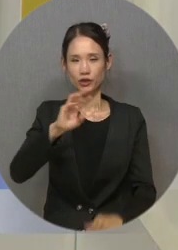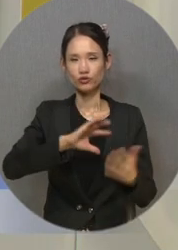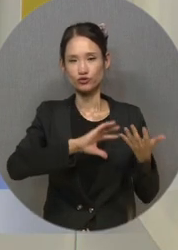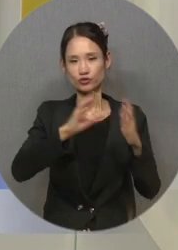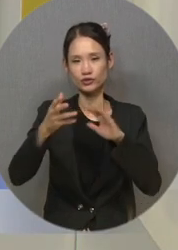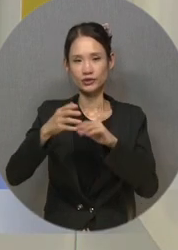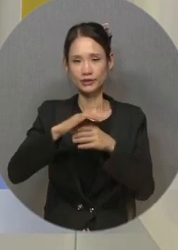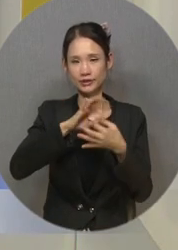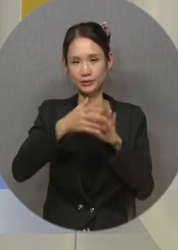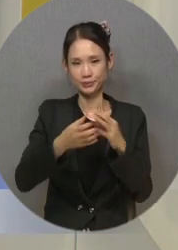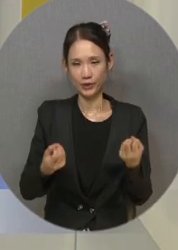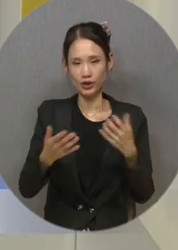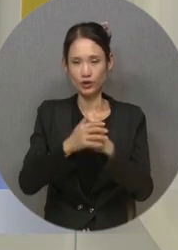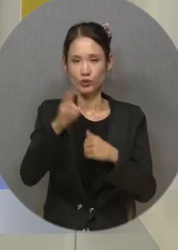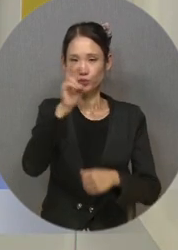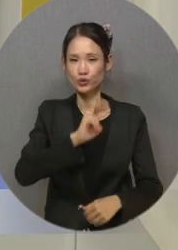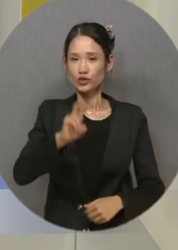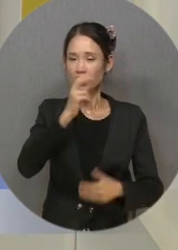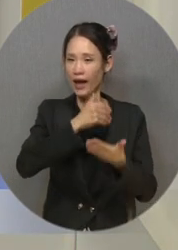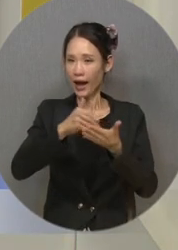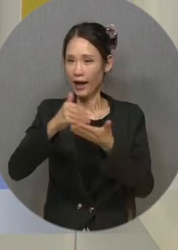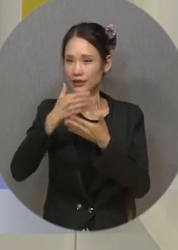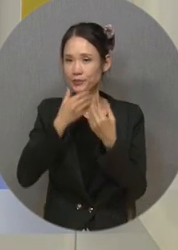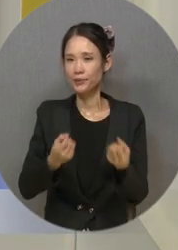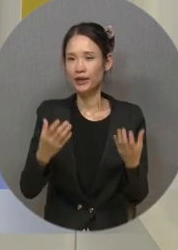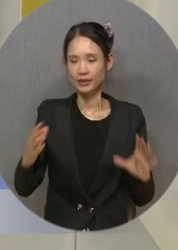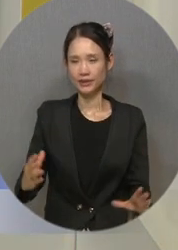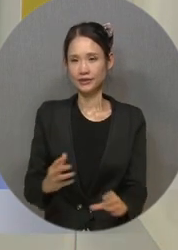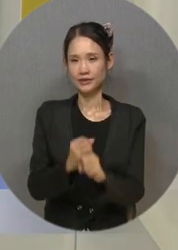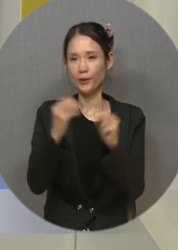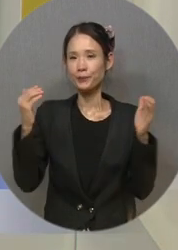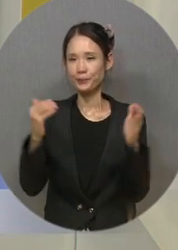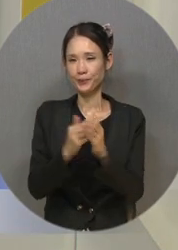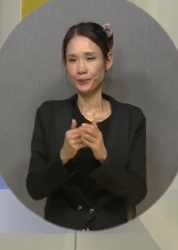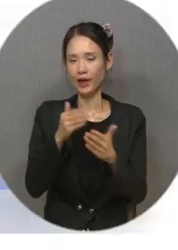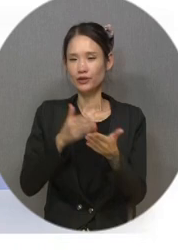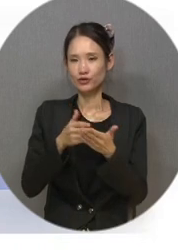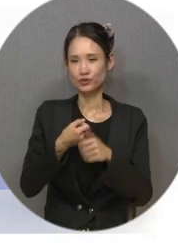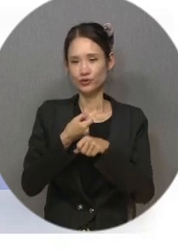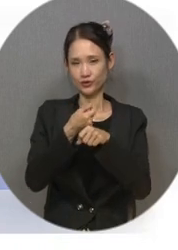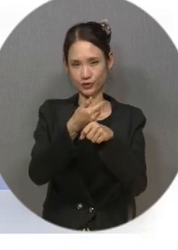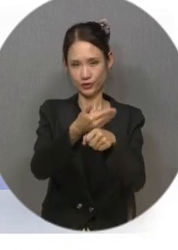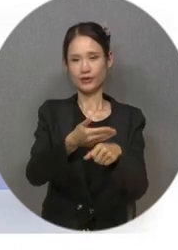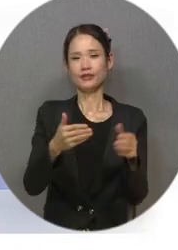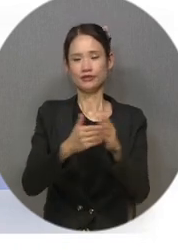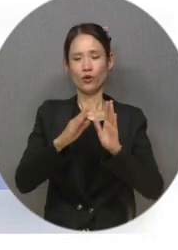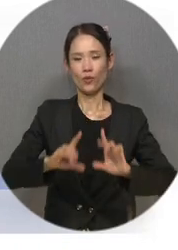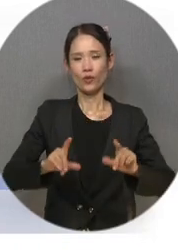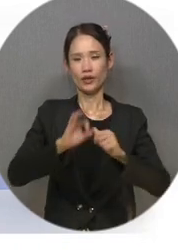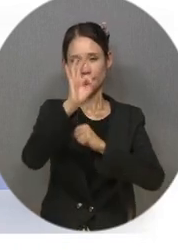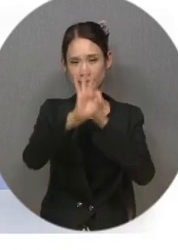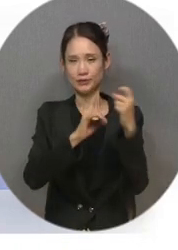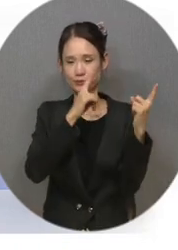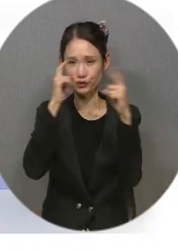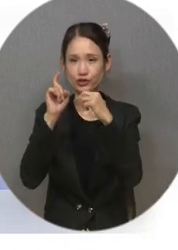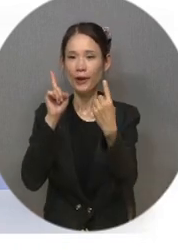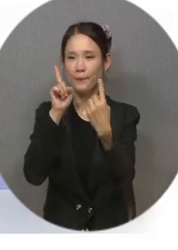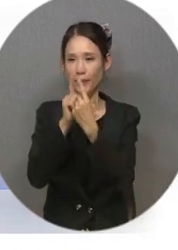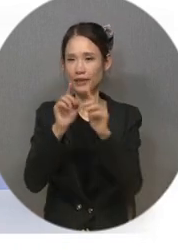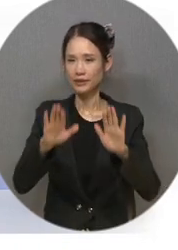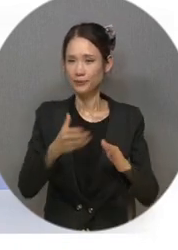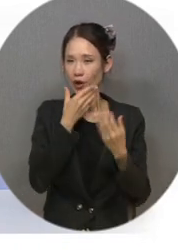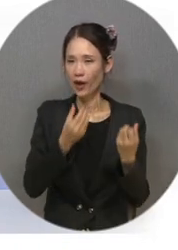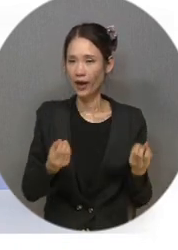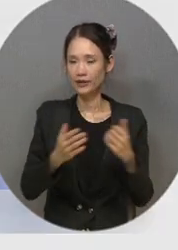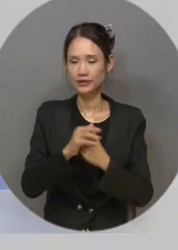스페셜 뮤직앤아트 페스티벌을 성황리에 맞췄다고 소식을 전하고 있습니다 올해로 10주년을 맞이한 이번 행사는